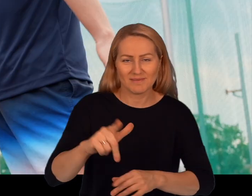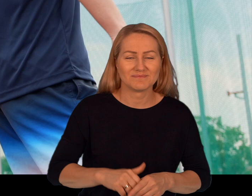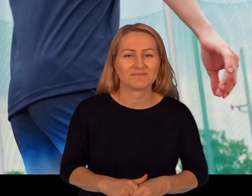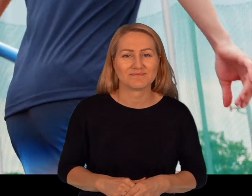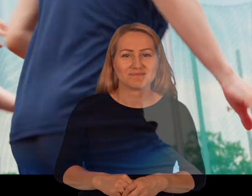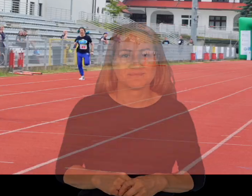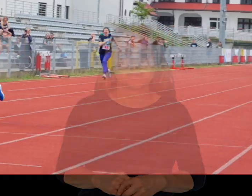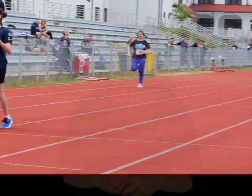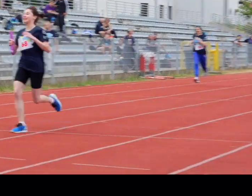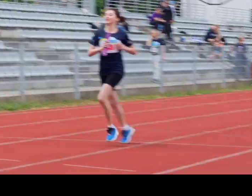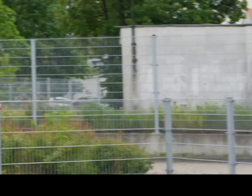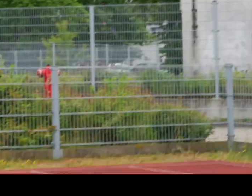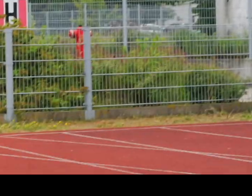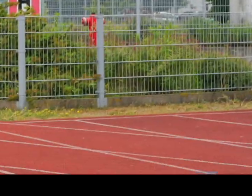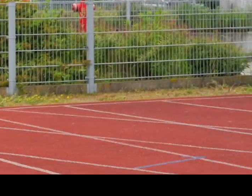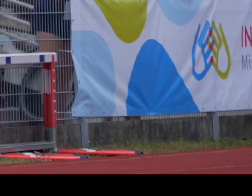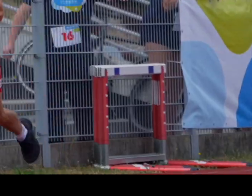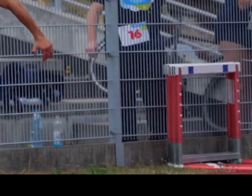Chorąg.